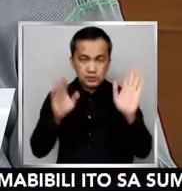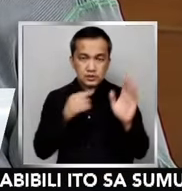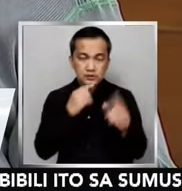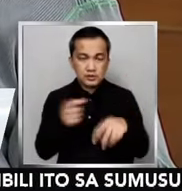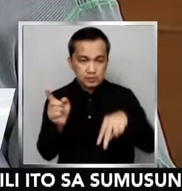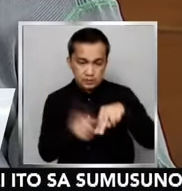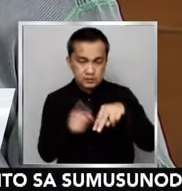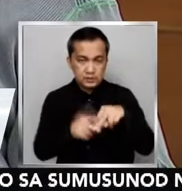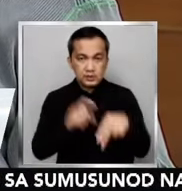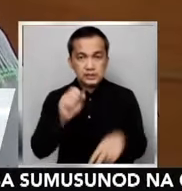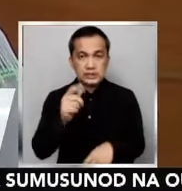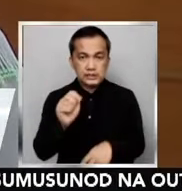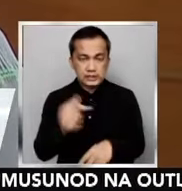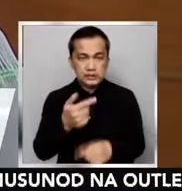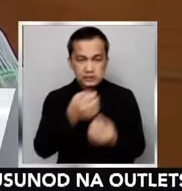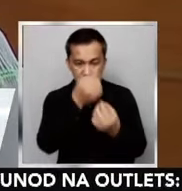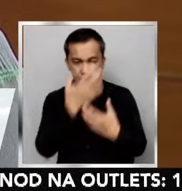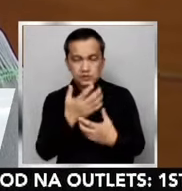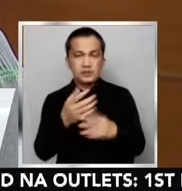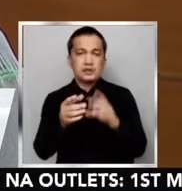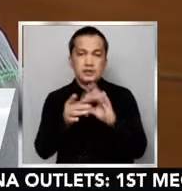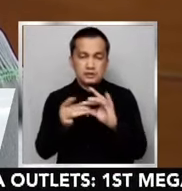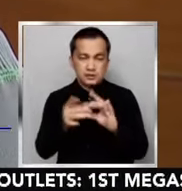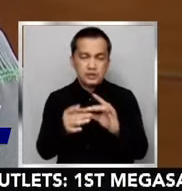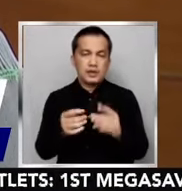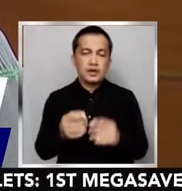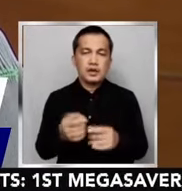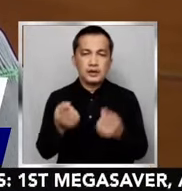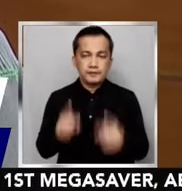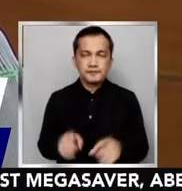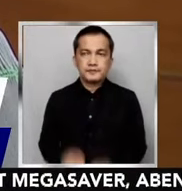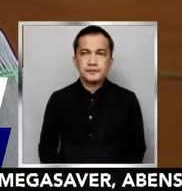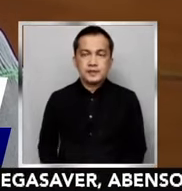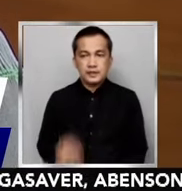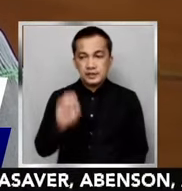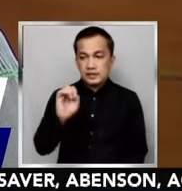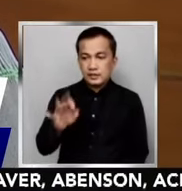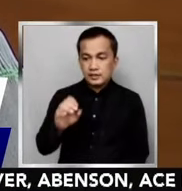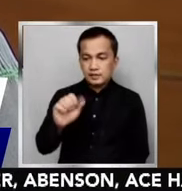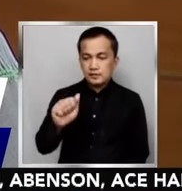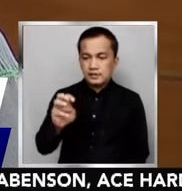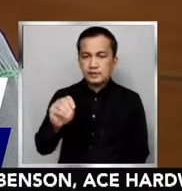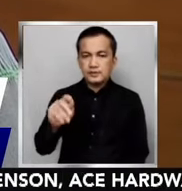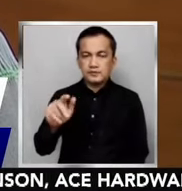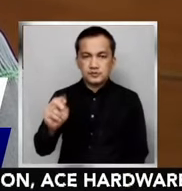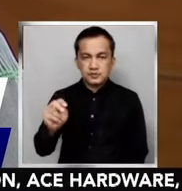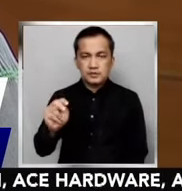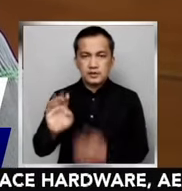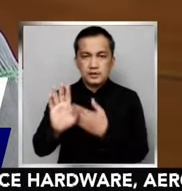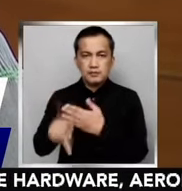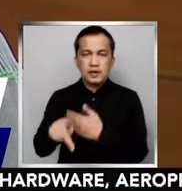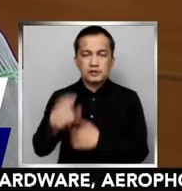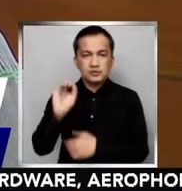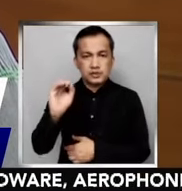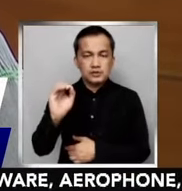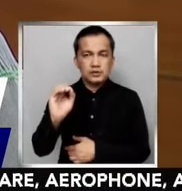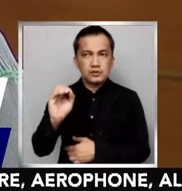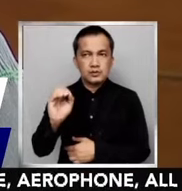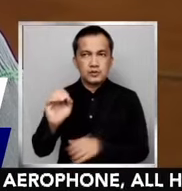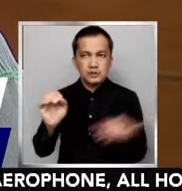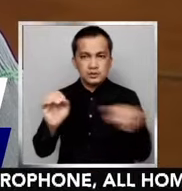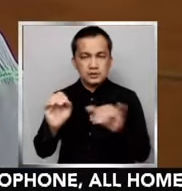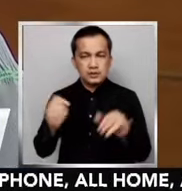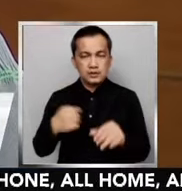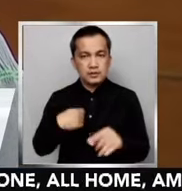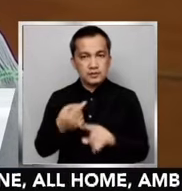ikinuwento niya ang nangyari pag Adamson daw po kasi Back to zero again kasi ako din po galing lang din po